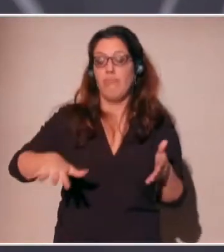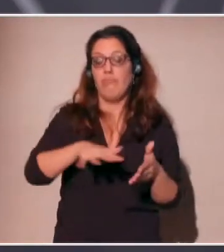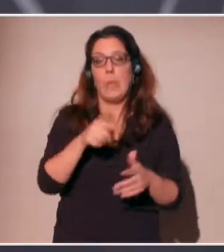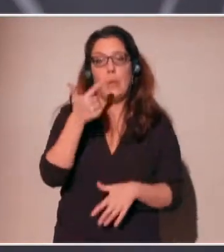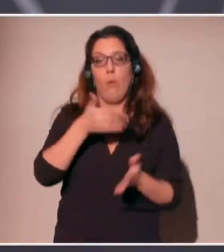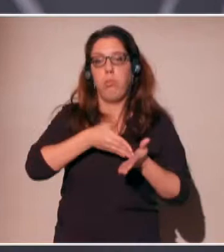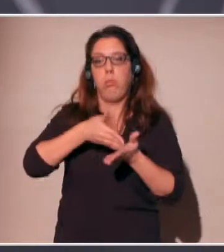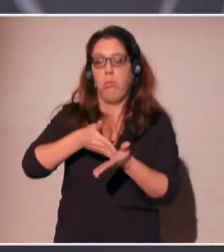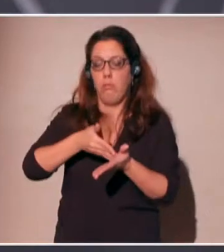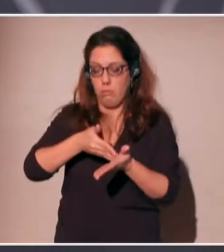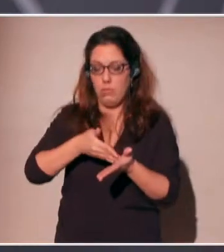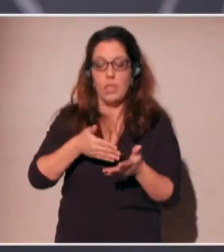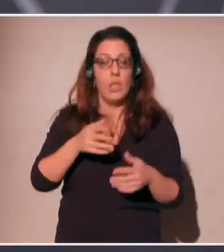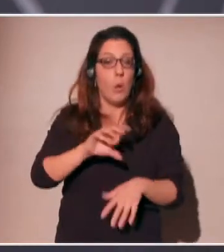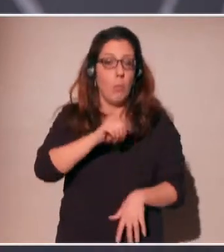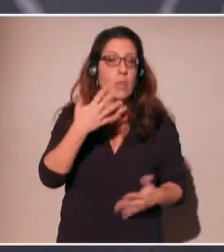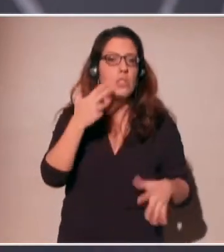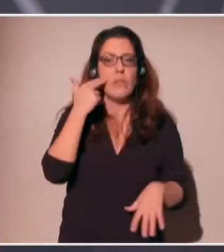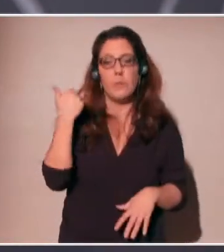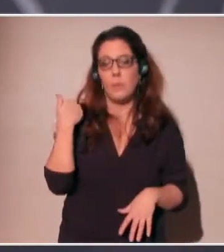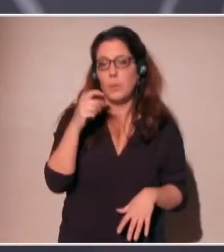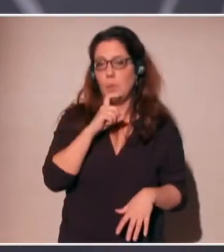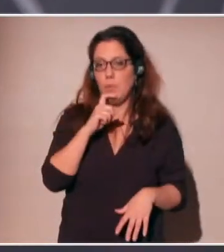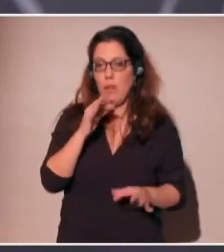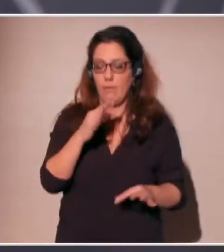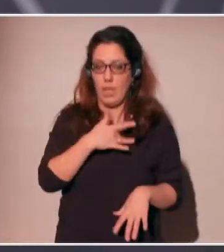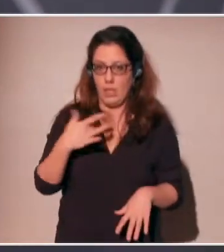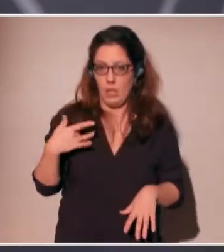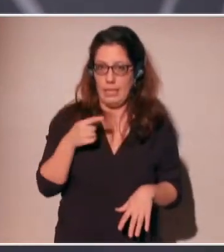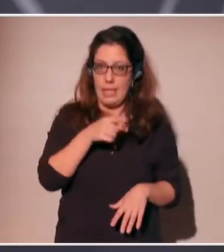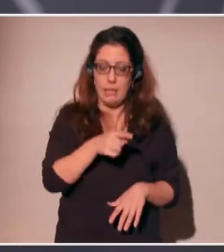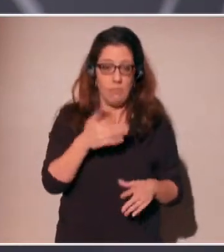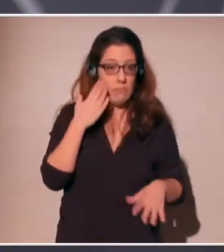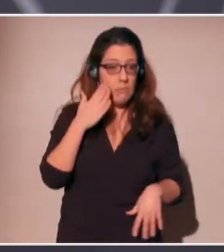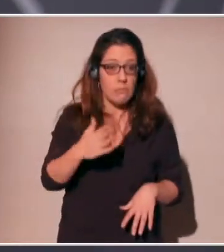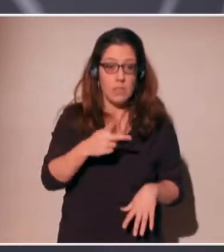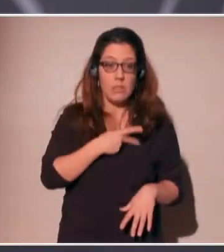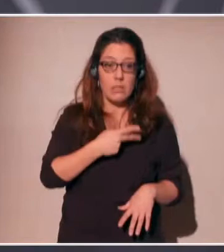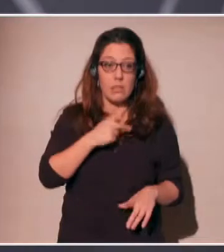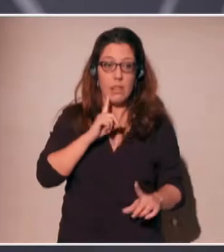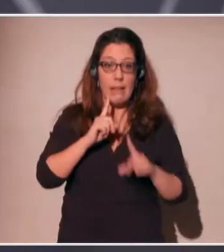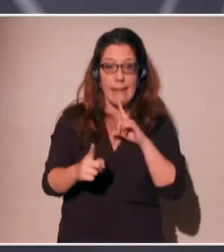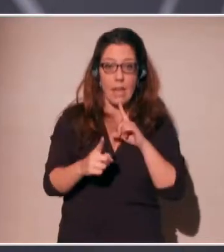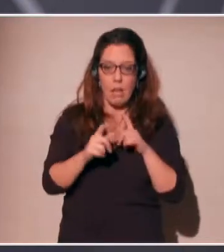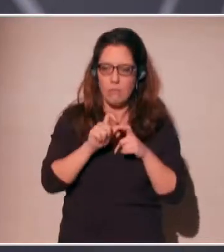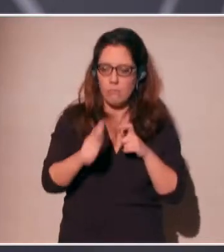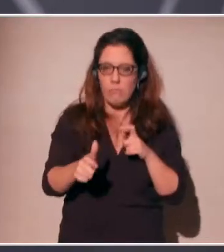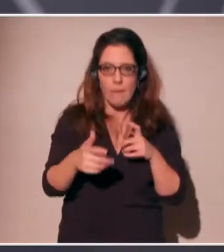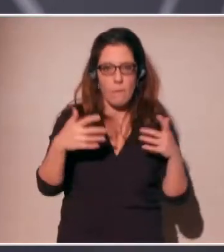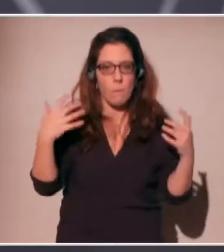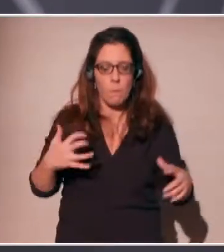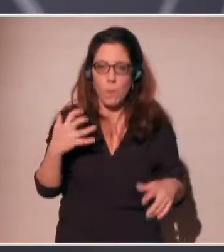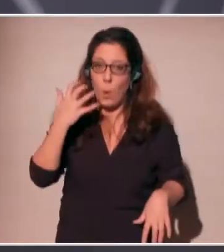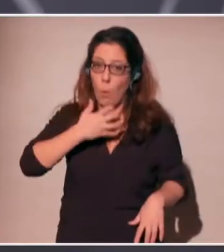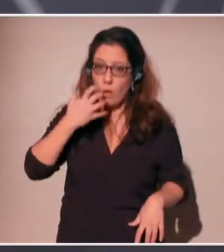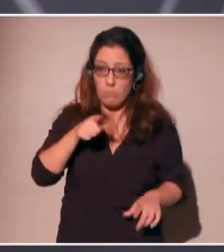avec la présentation de Ran, c'est que toute erreur médicale peut avoir des conséquences catastrophiques jusqu'à